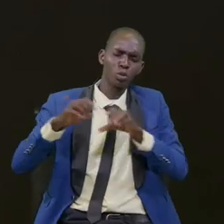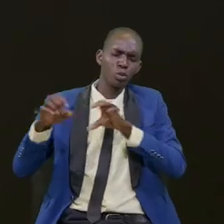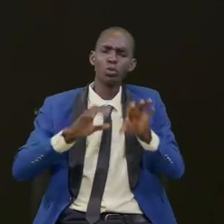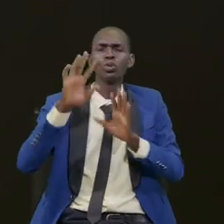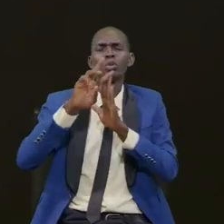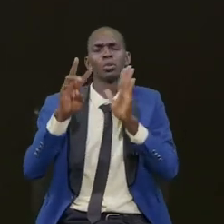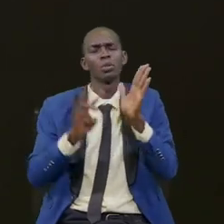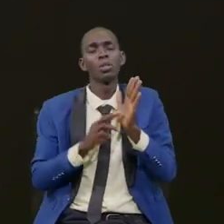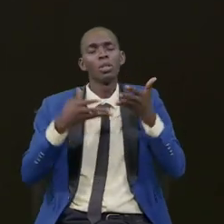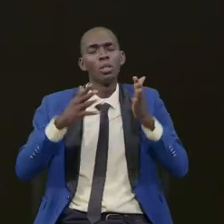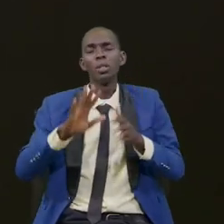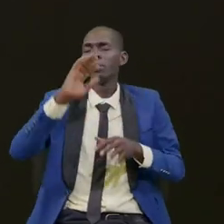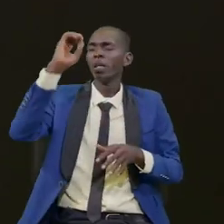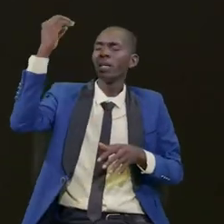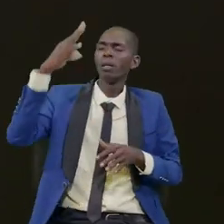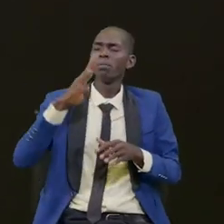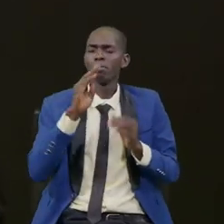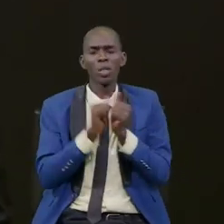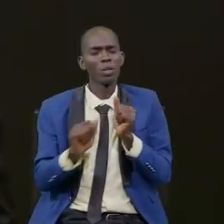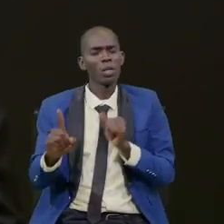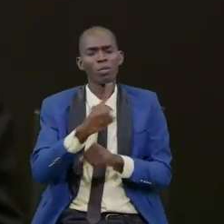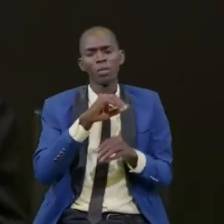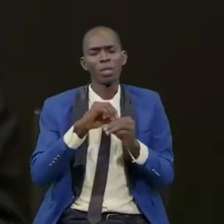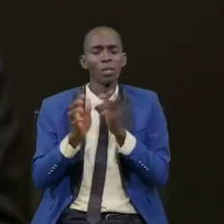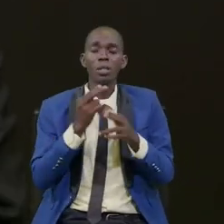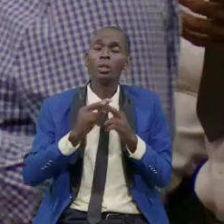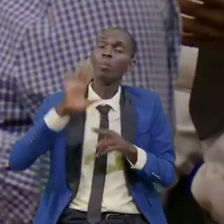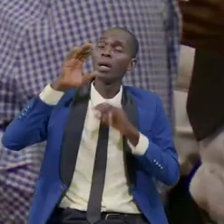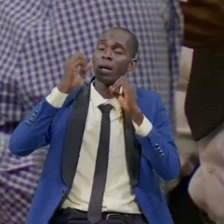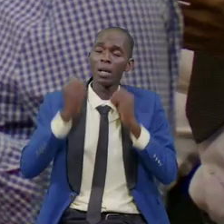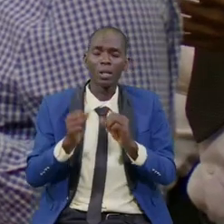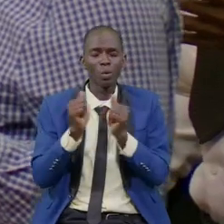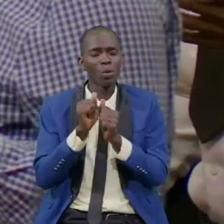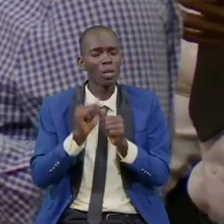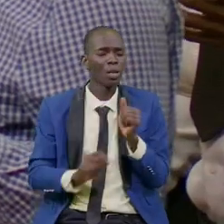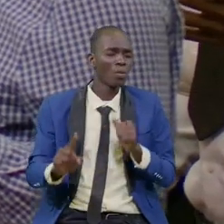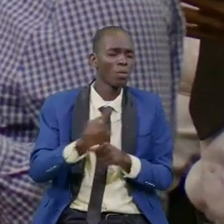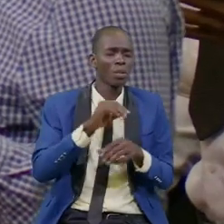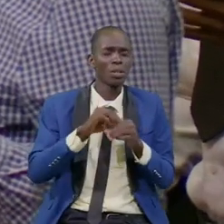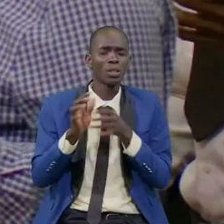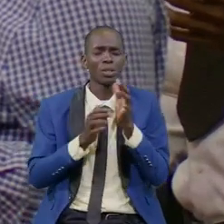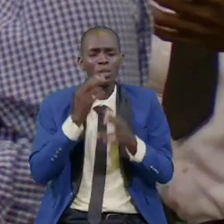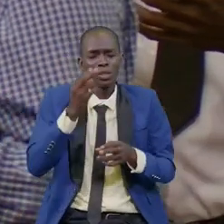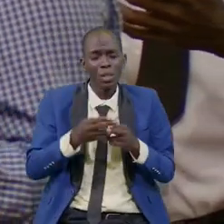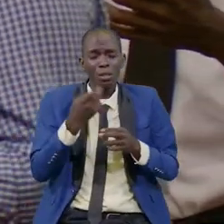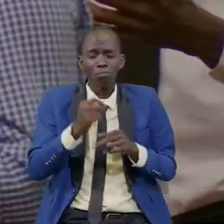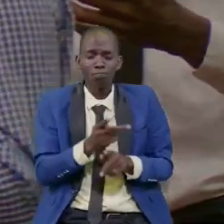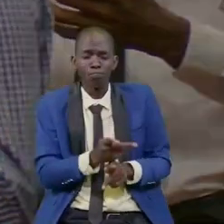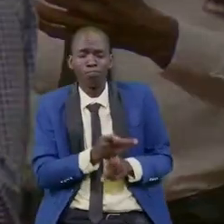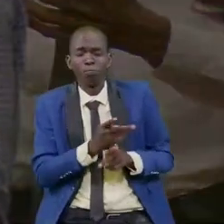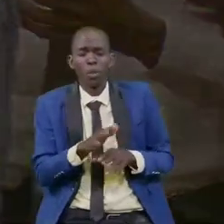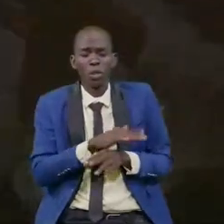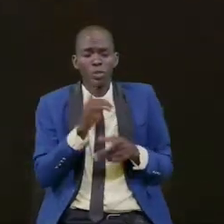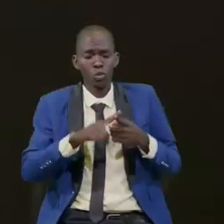Que ta grâce aille avec tout le monde. Que ta puissance aille avec chacun de nous. Et que le